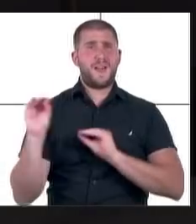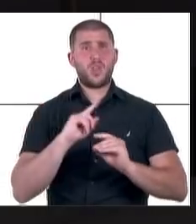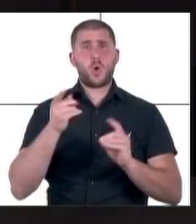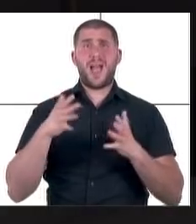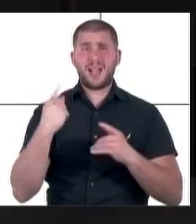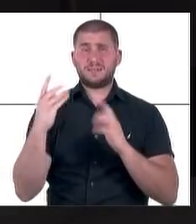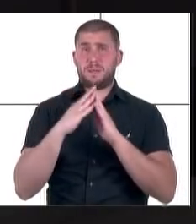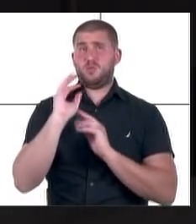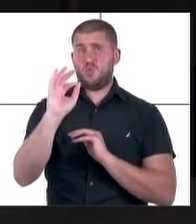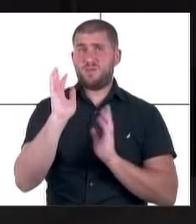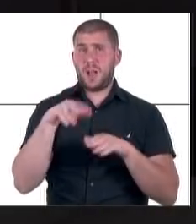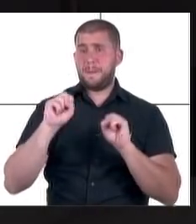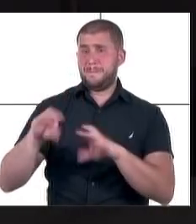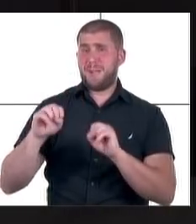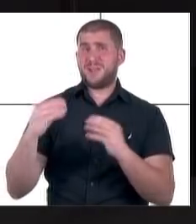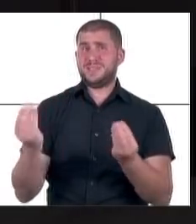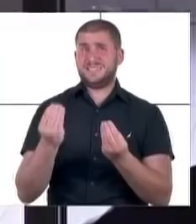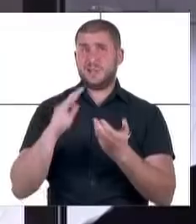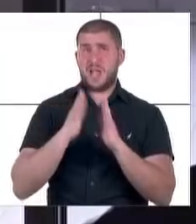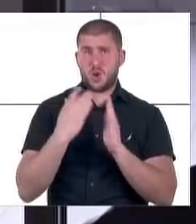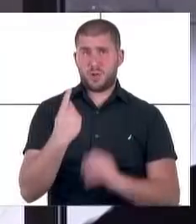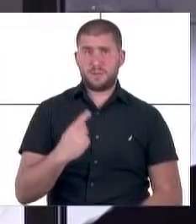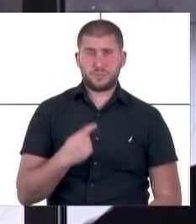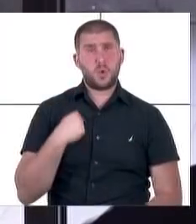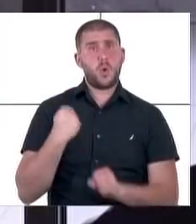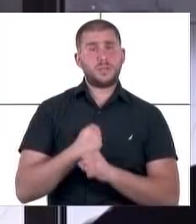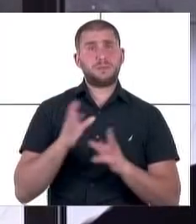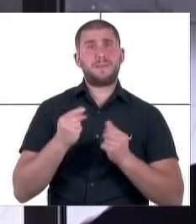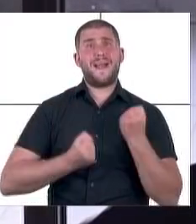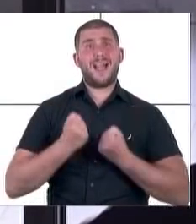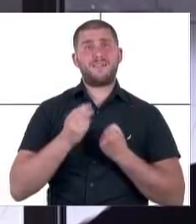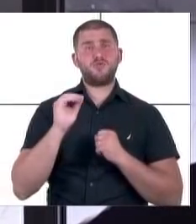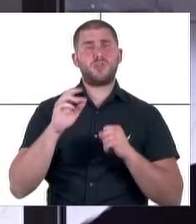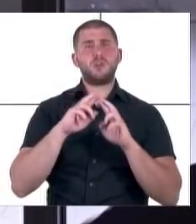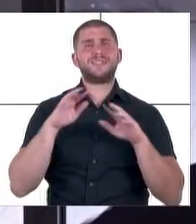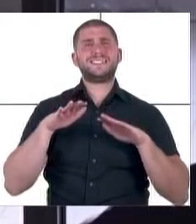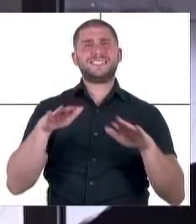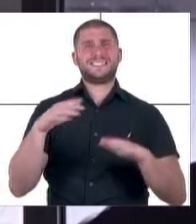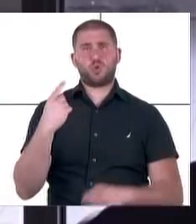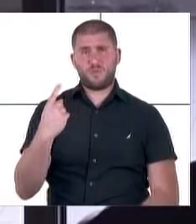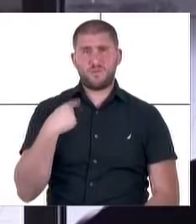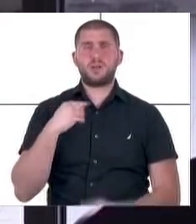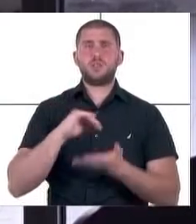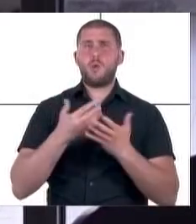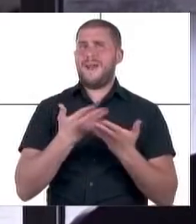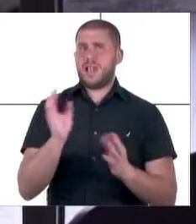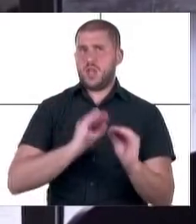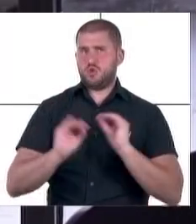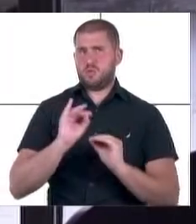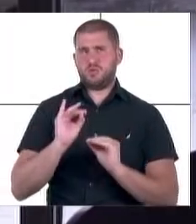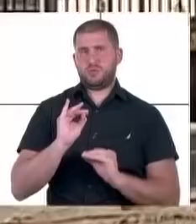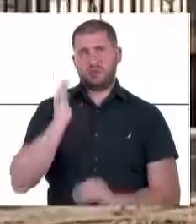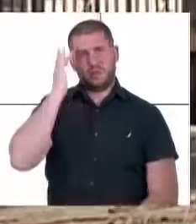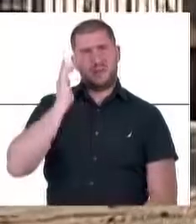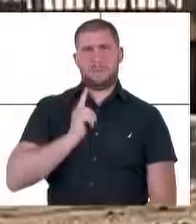הארגזים לבית שלו, וגם פרקנו את הציוד לשם. אנחנו עושים את זה עם הרכב של רשות שדות התעופה, שאין אישור להשתמש עם זה מבחינה